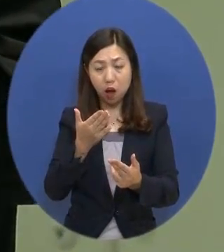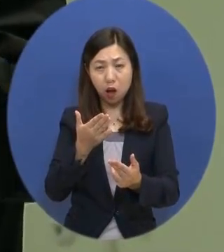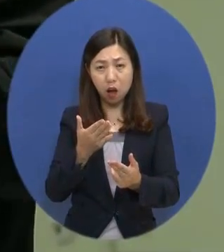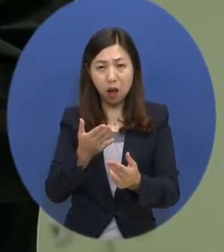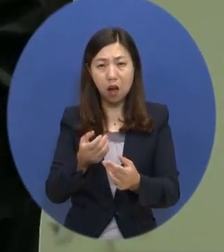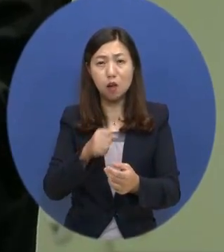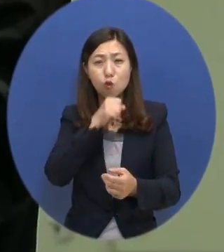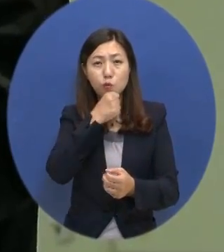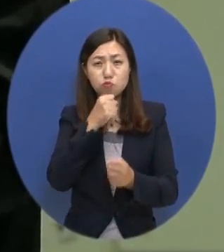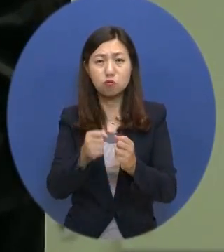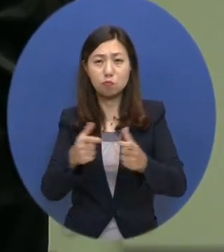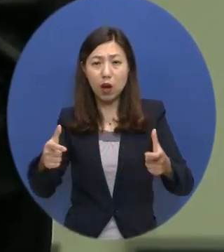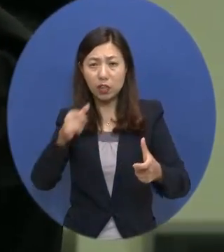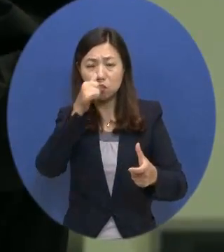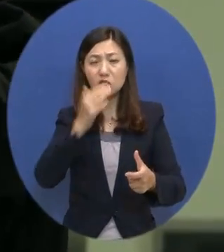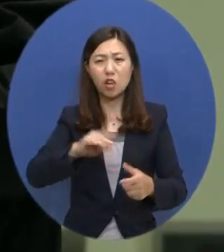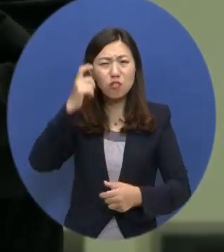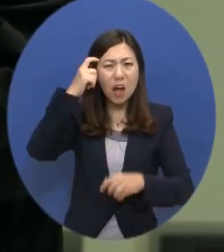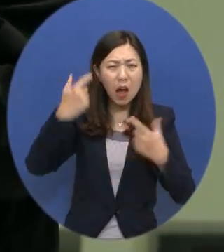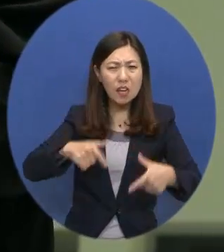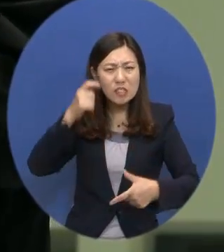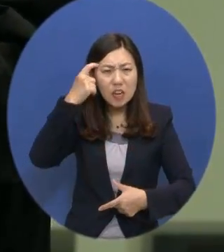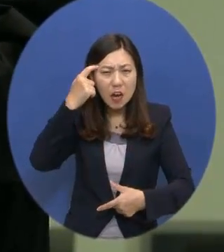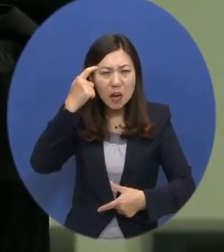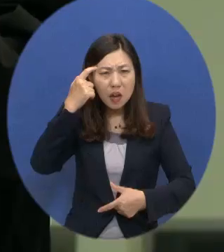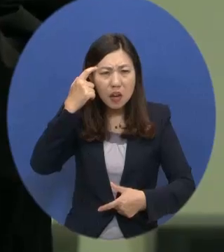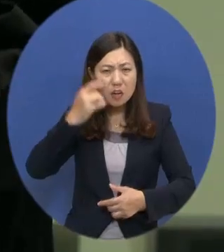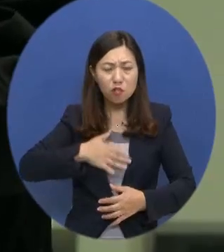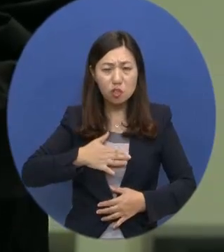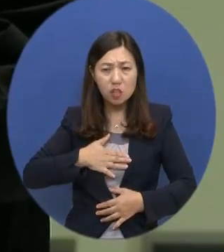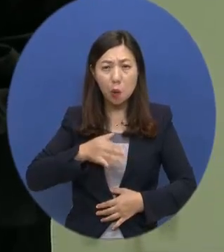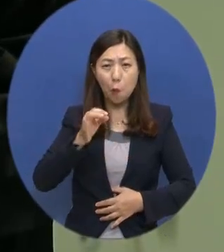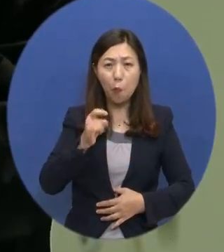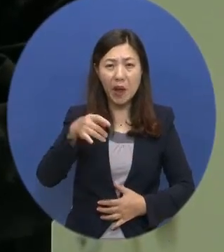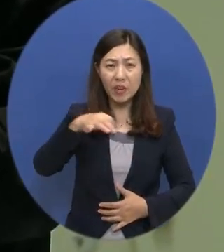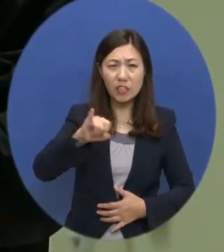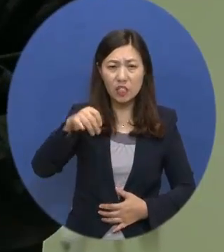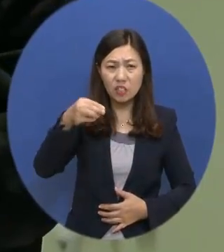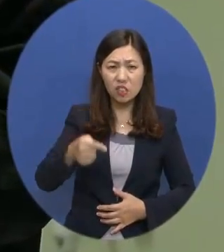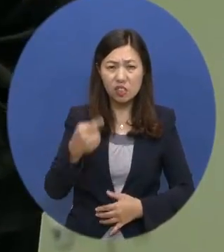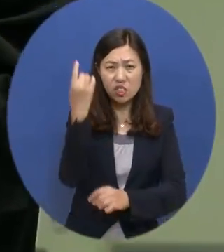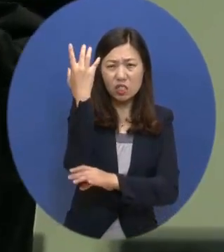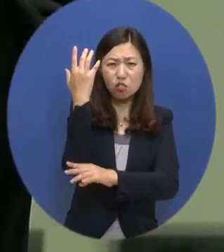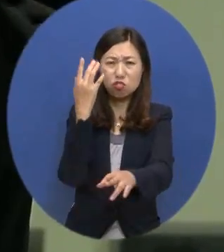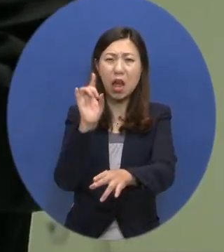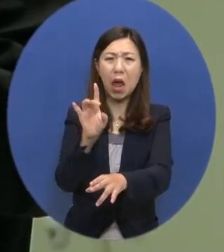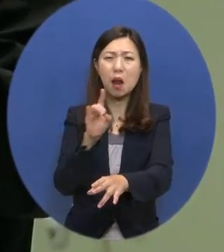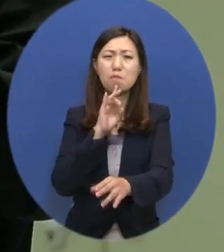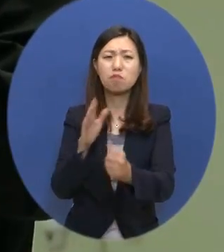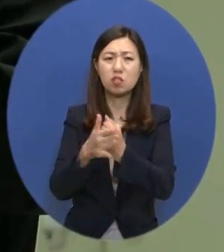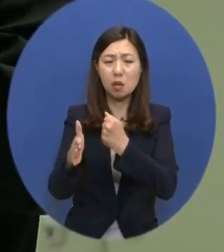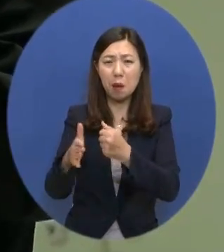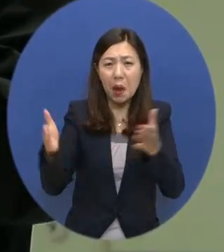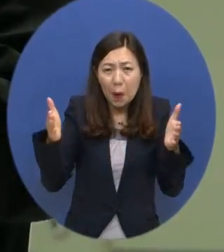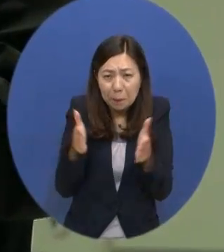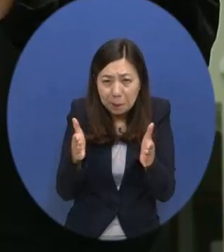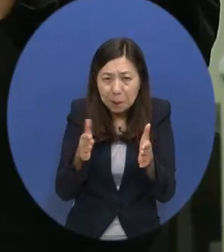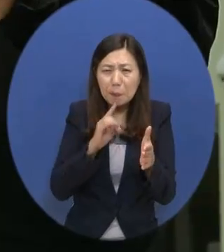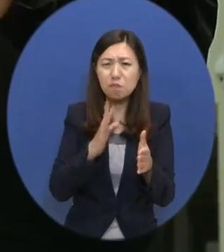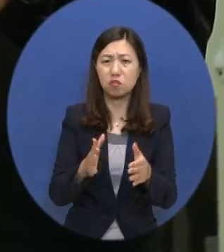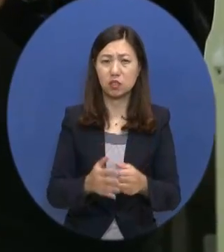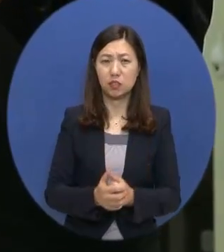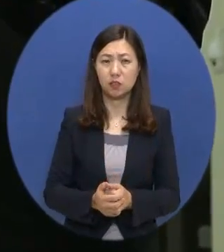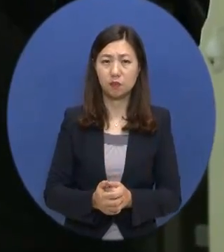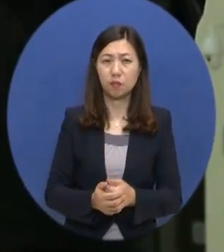폭이. 근데 우리가 항상 생각하는 거는 웨이트의 기준을 하나로만 딱 둬버리니까 폭이 작아지는 거예요.